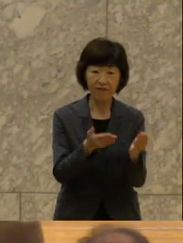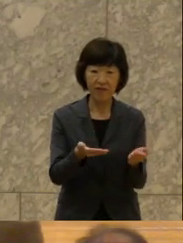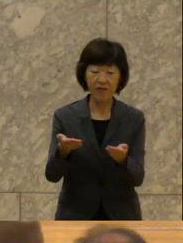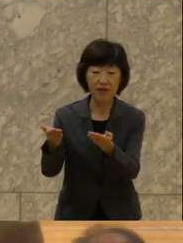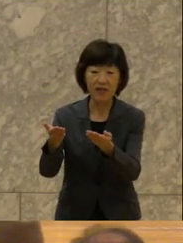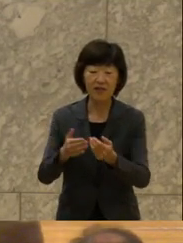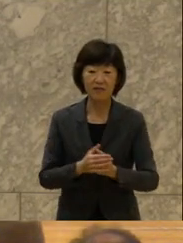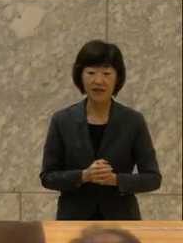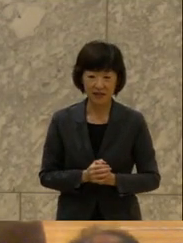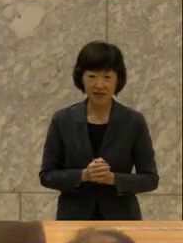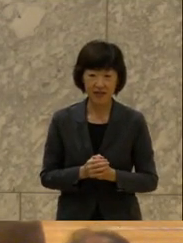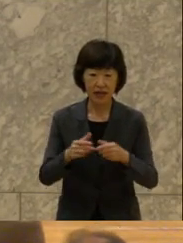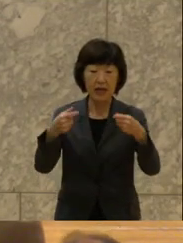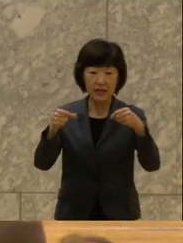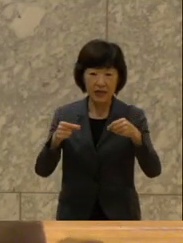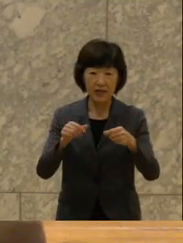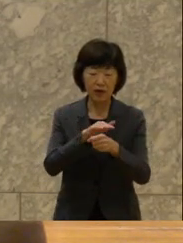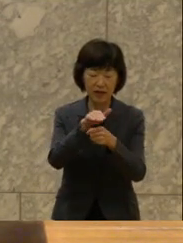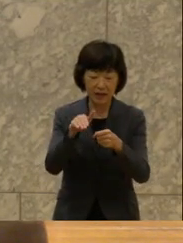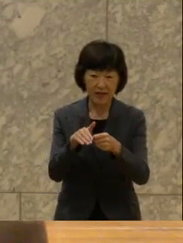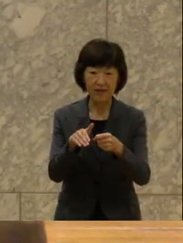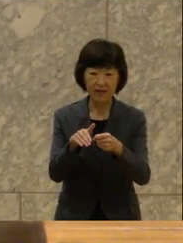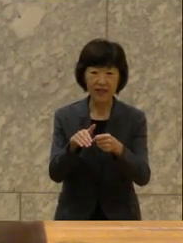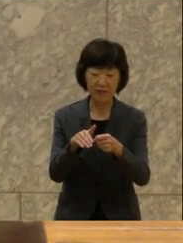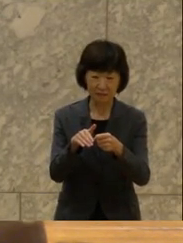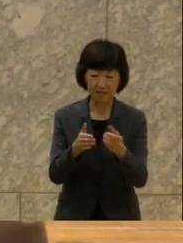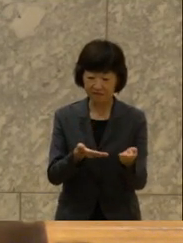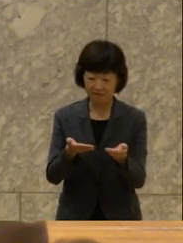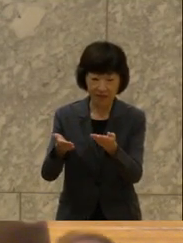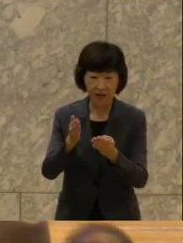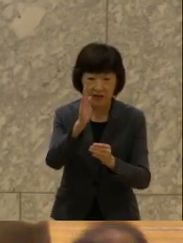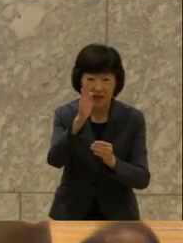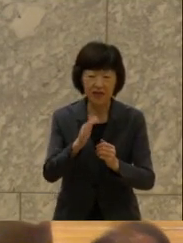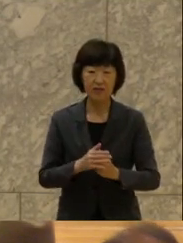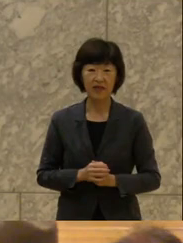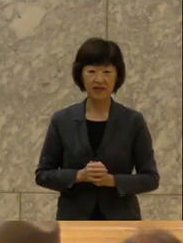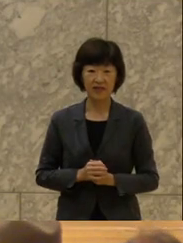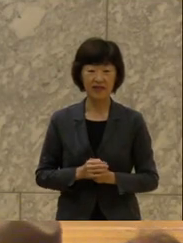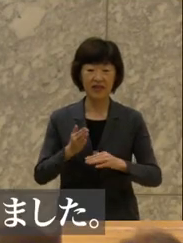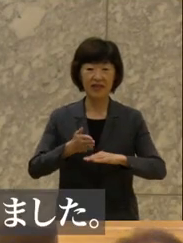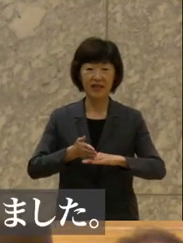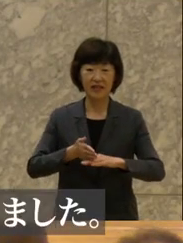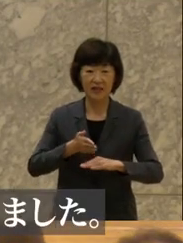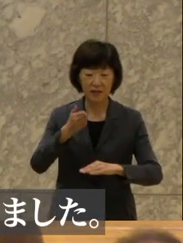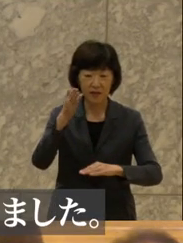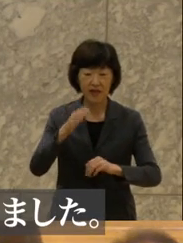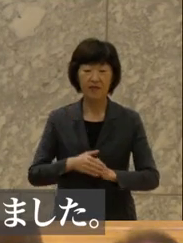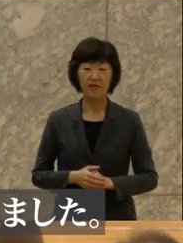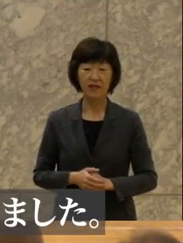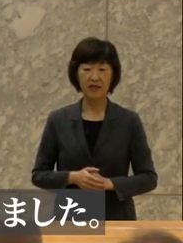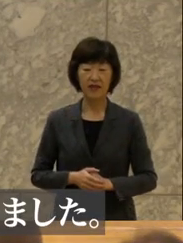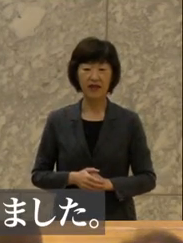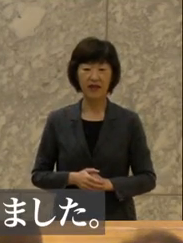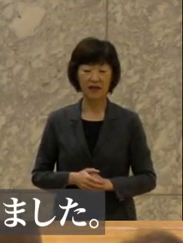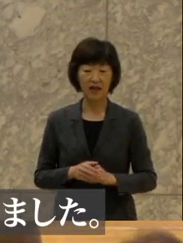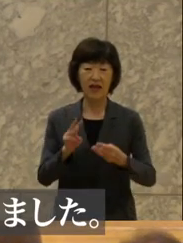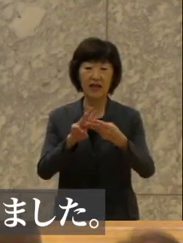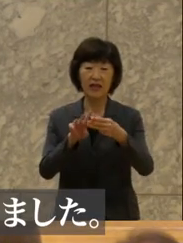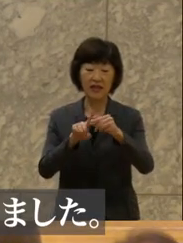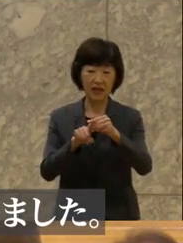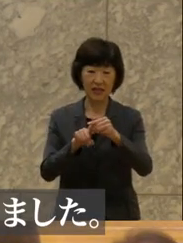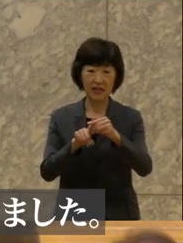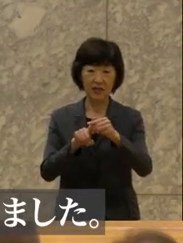チラシをなくさずお忘れなくお越しくださいはいありがとうございますそれでは改めまして田中選手